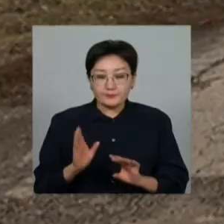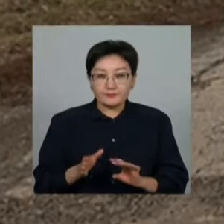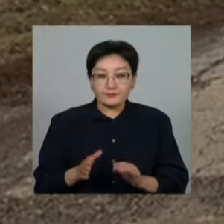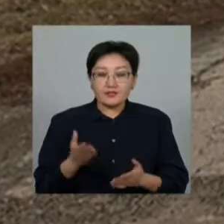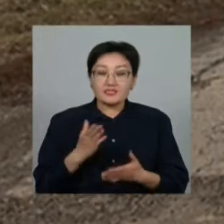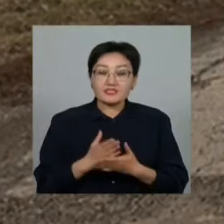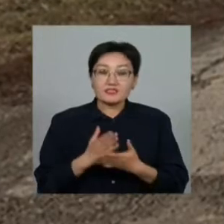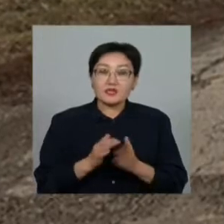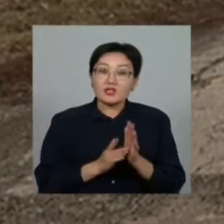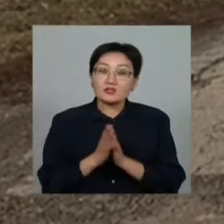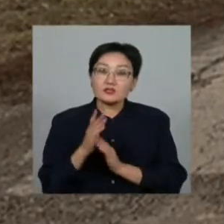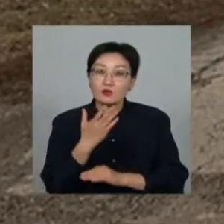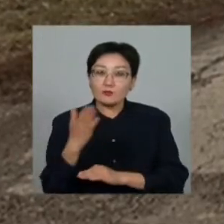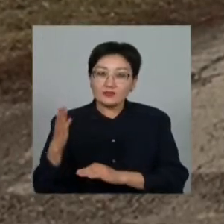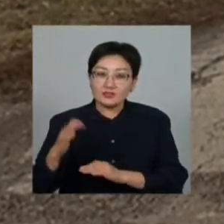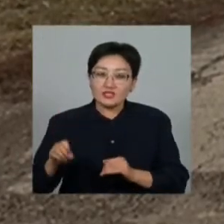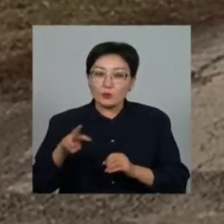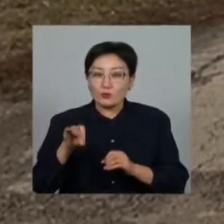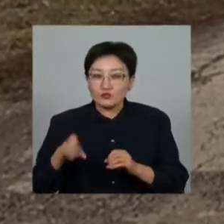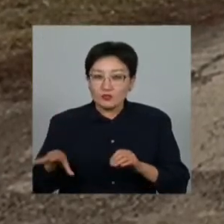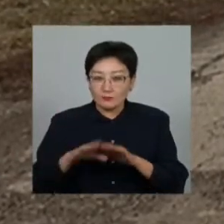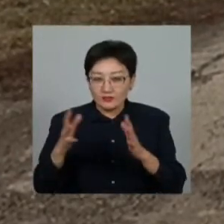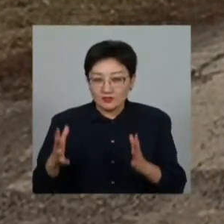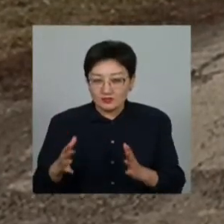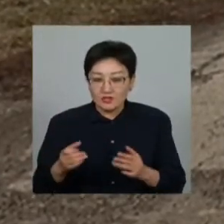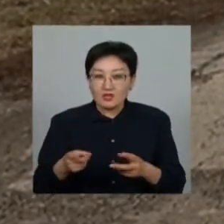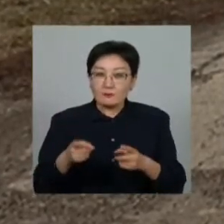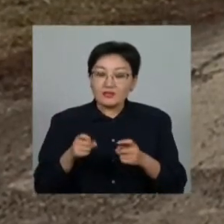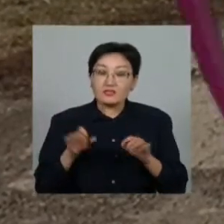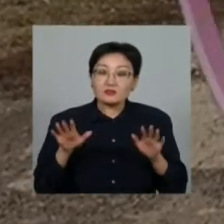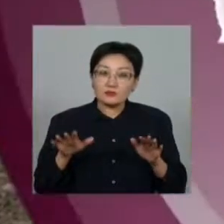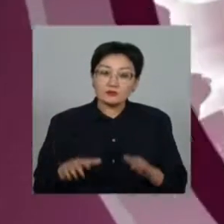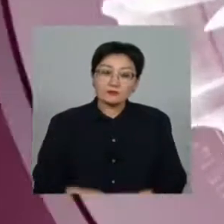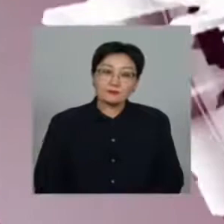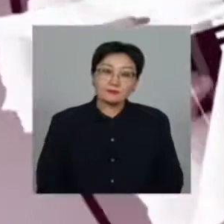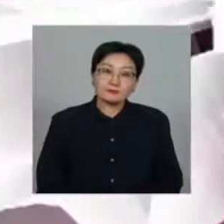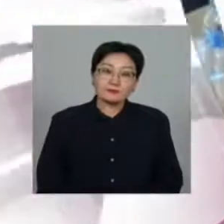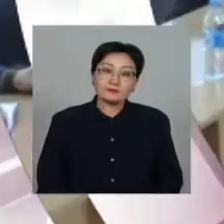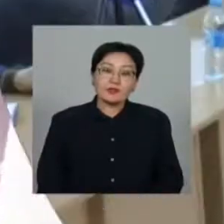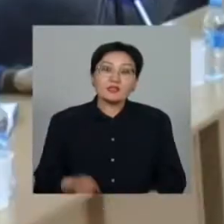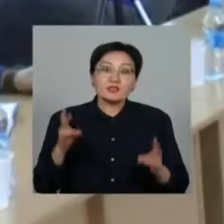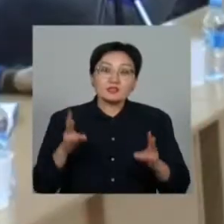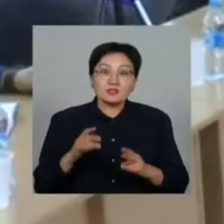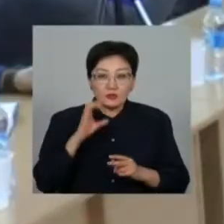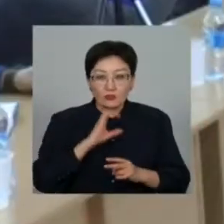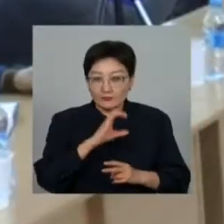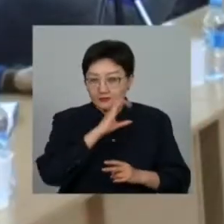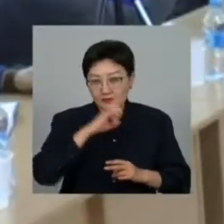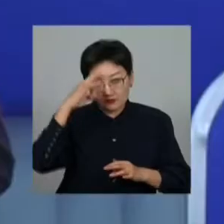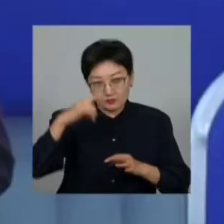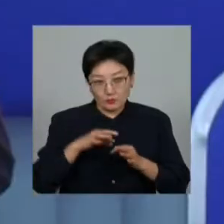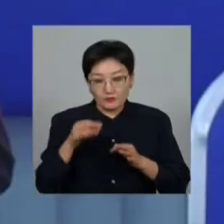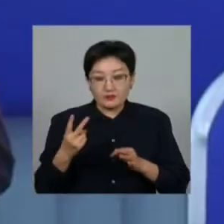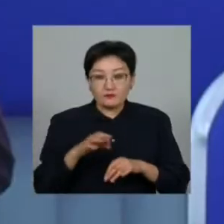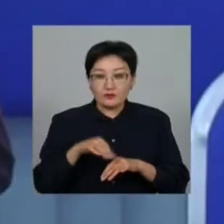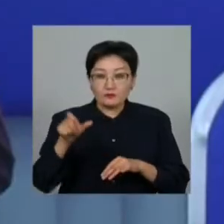есть заросли деревьев и стихийные свалки все это и привлекает пернатых трагедия в северо-казахстанской области две